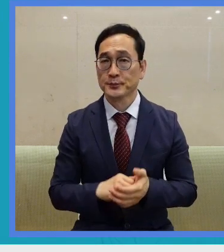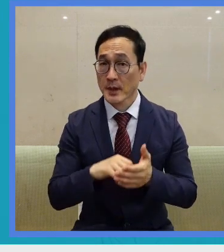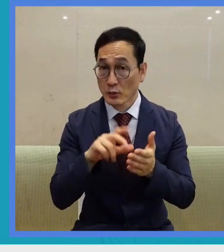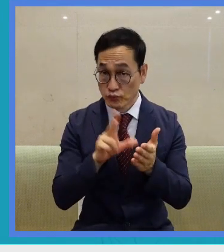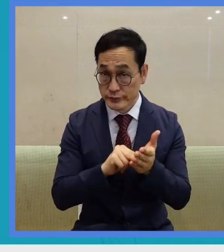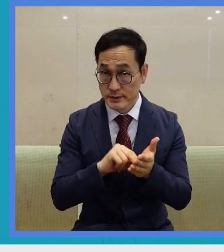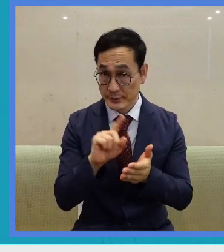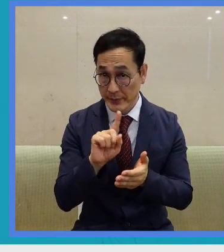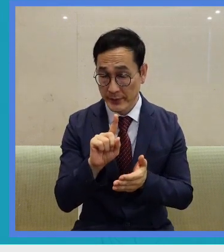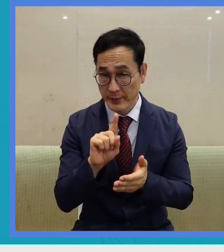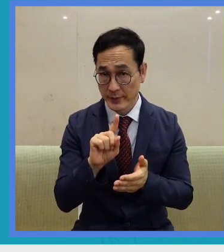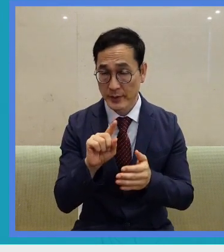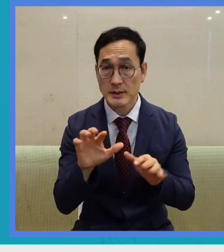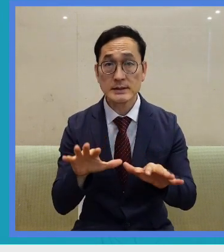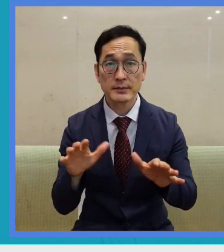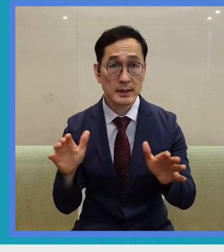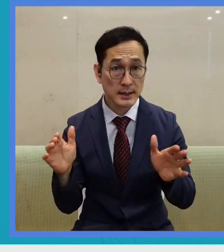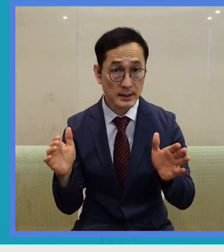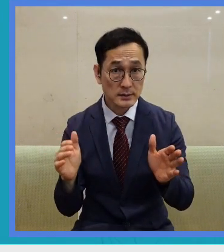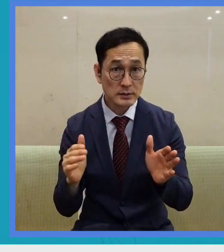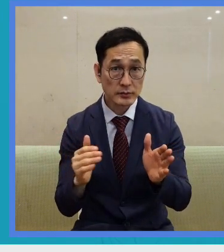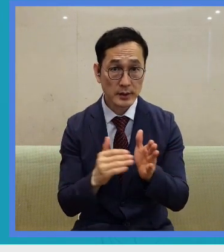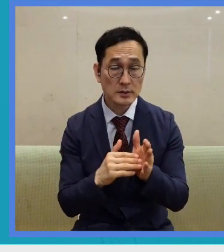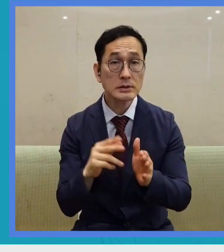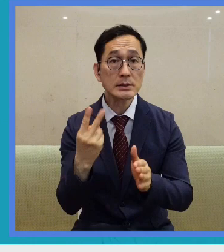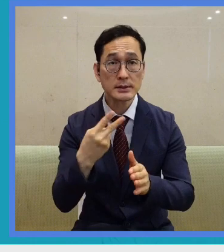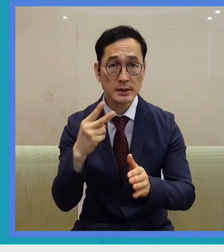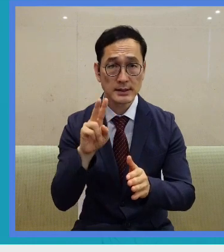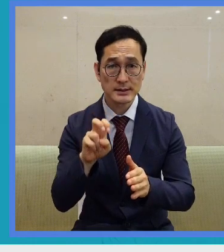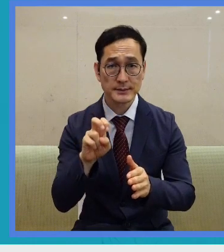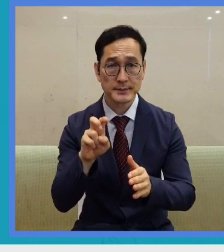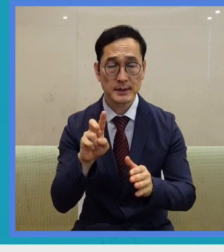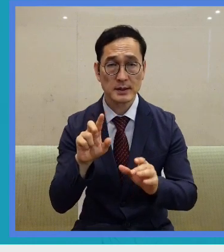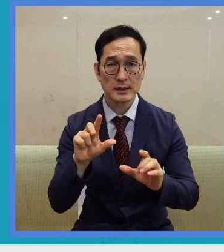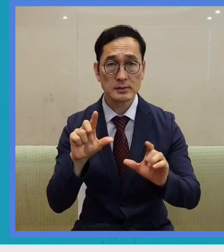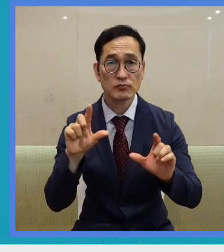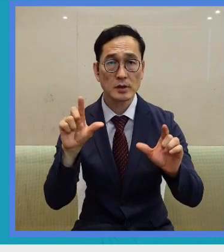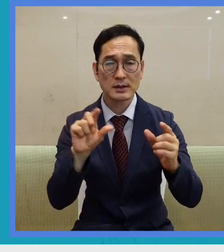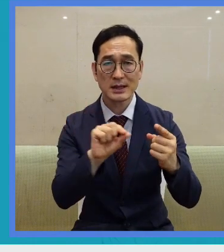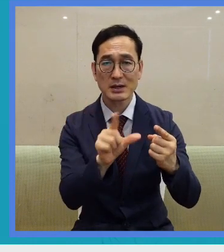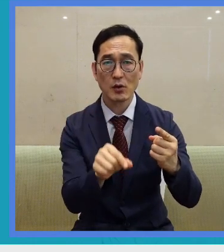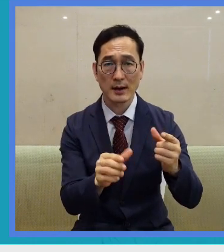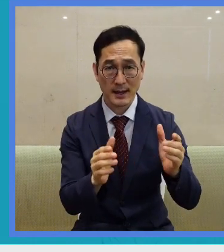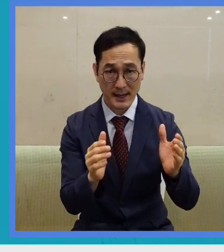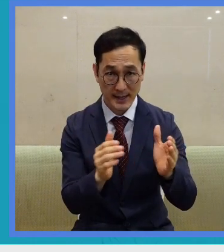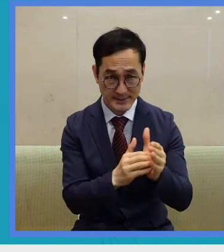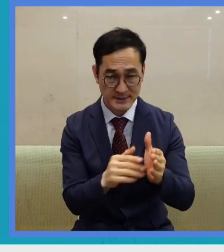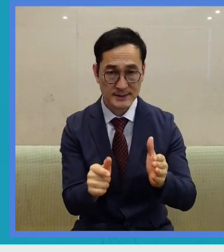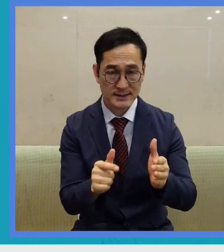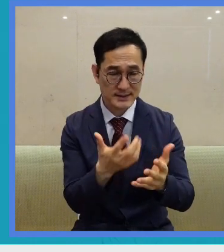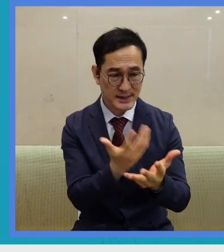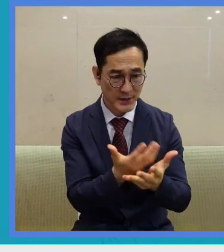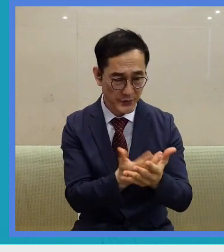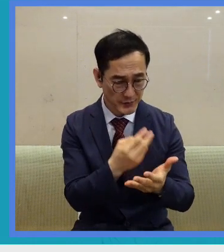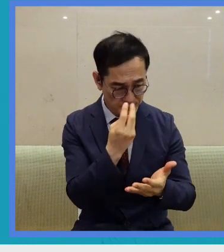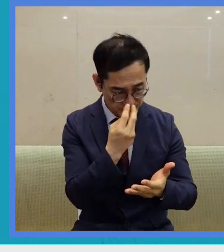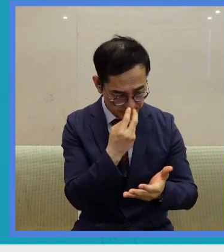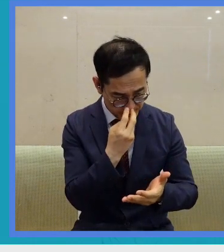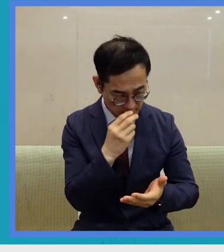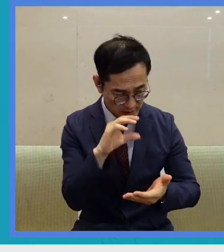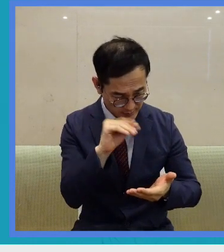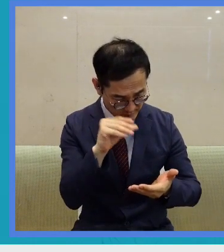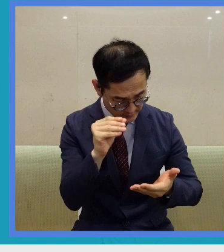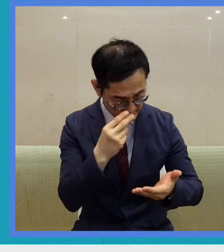문제는요, 사실은 현재까지, 그러니까 저희가 지금 2021년 1월까지 모든 이제 그런 문헌들을 찾아보았습니다. 그래서 아동에 대한